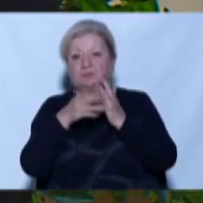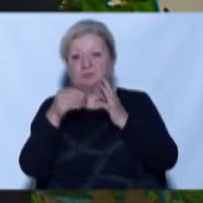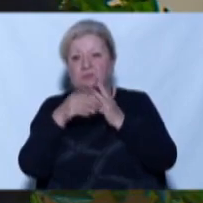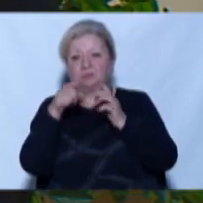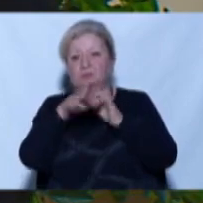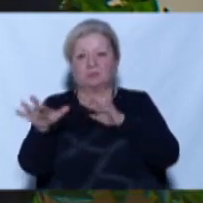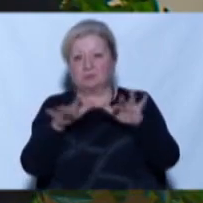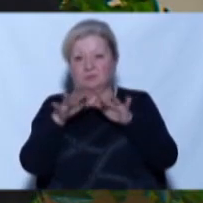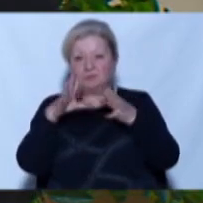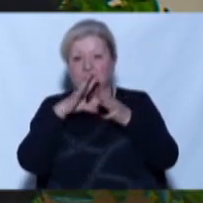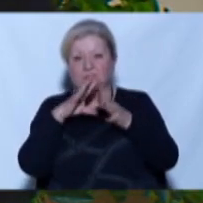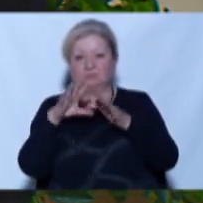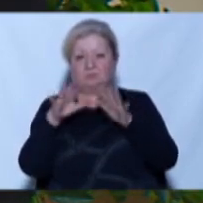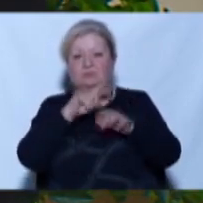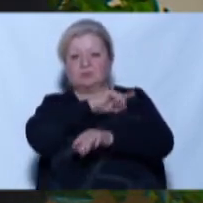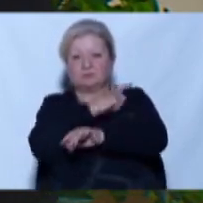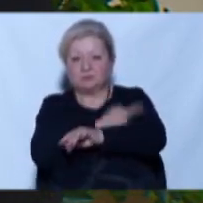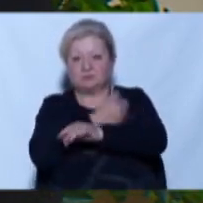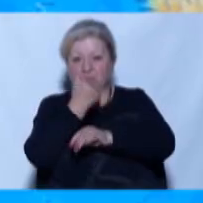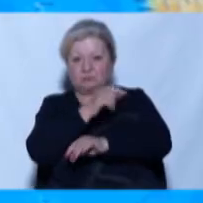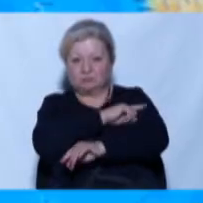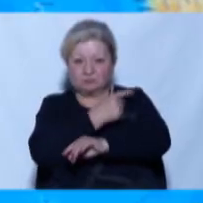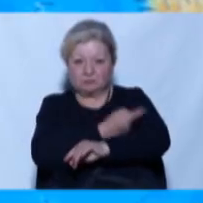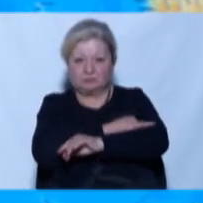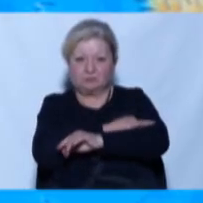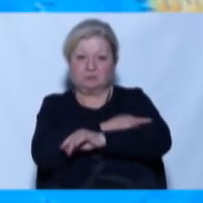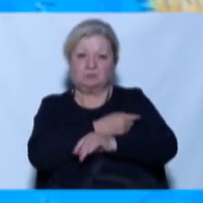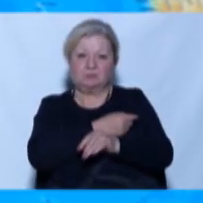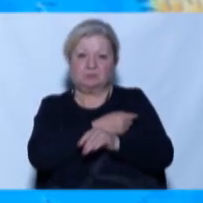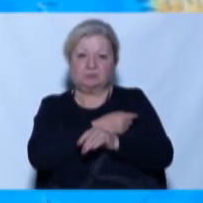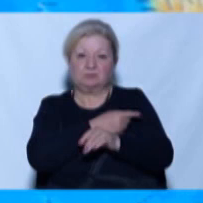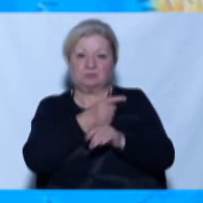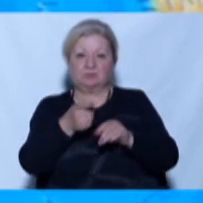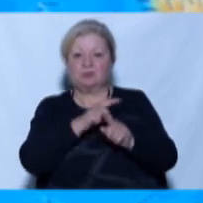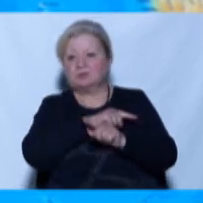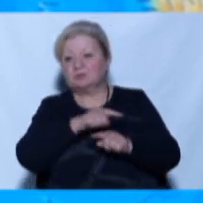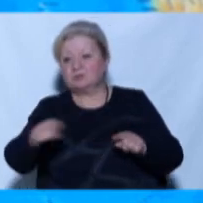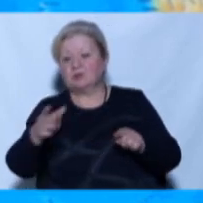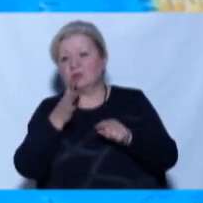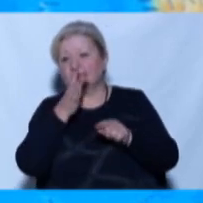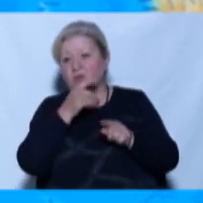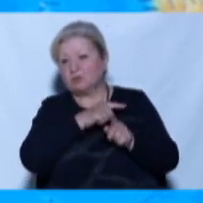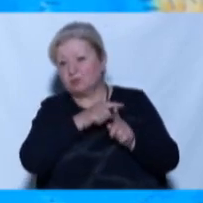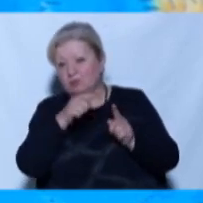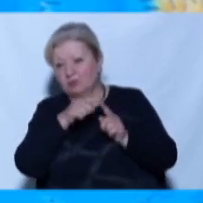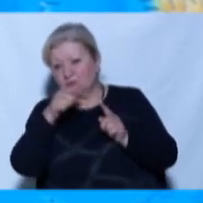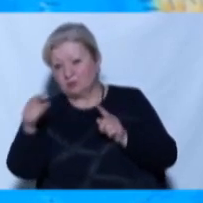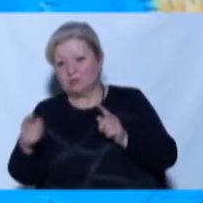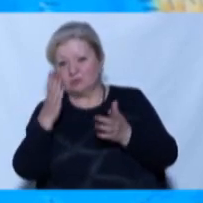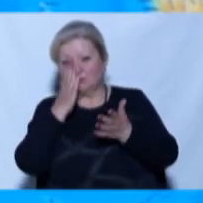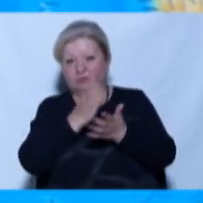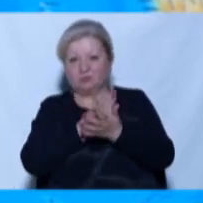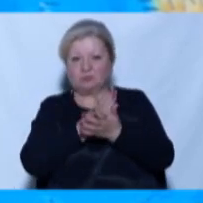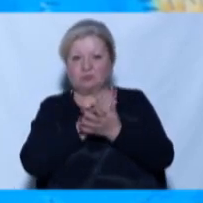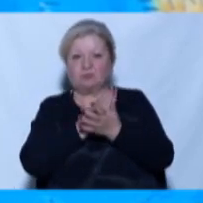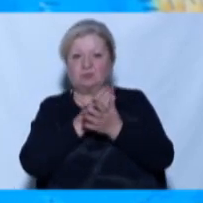მოძრაობას, დედამიწის შინაგან ძალას, ხო? და გარკვეული პერიოდის შემდეგ ის მისი გამოვლინება ხდება